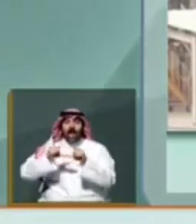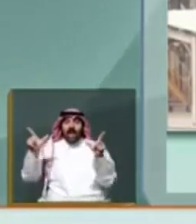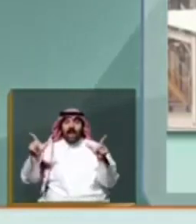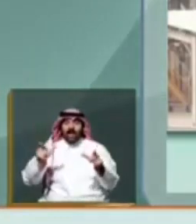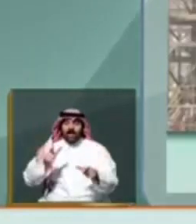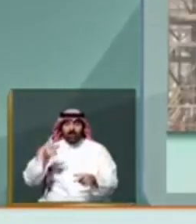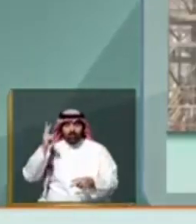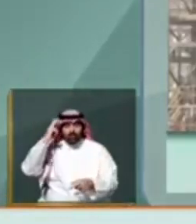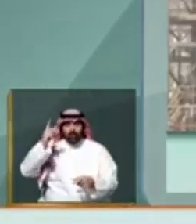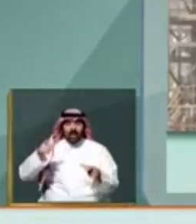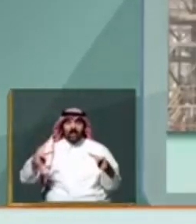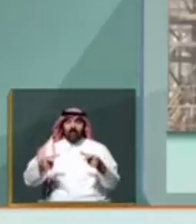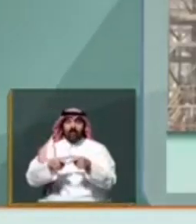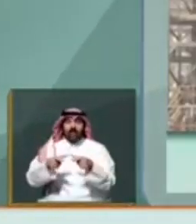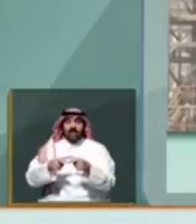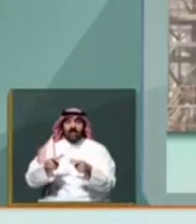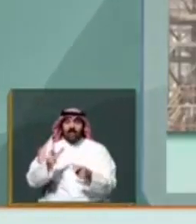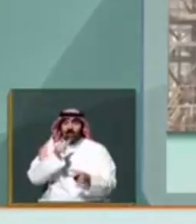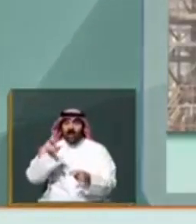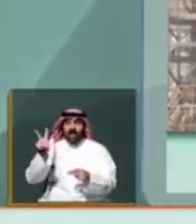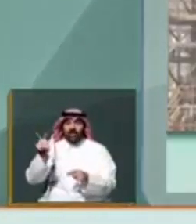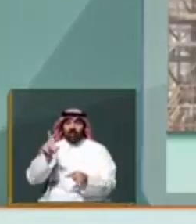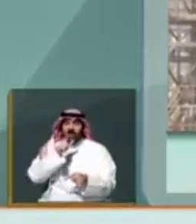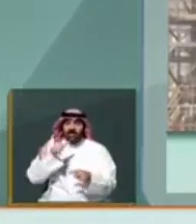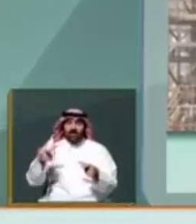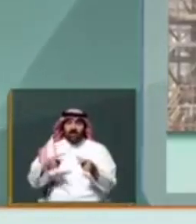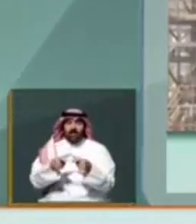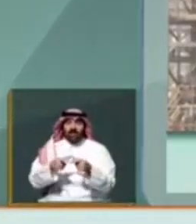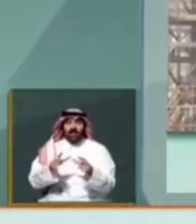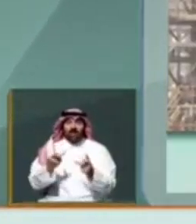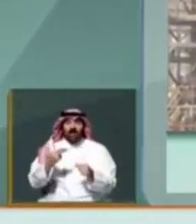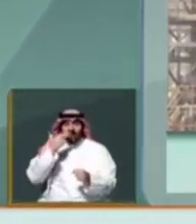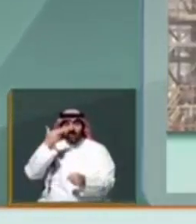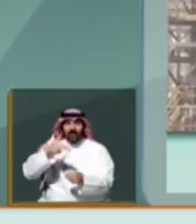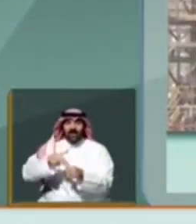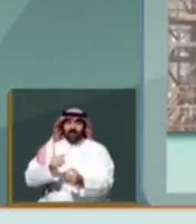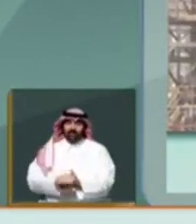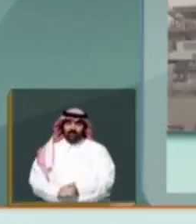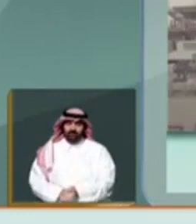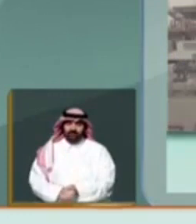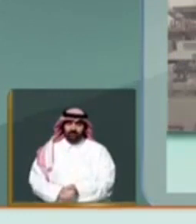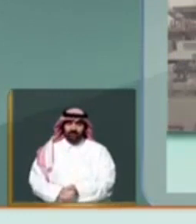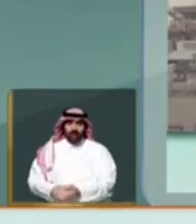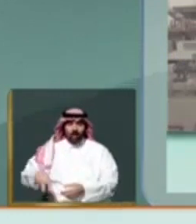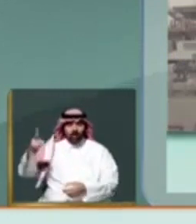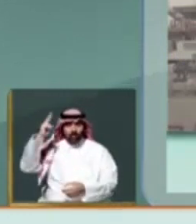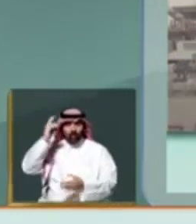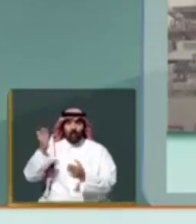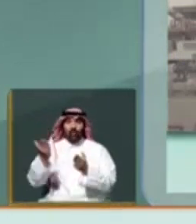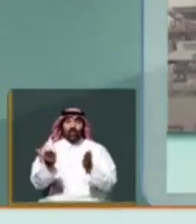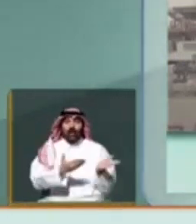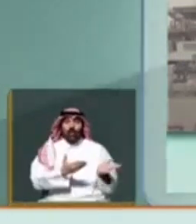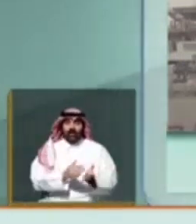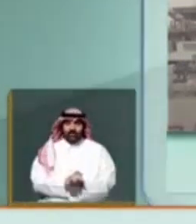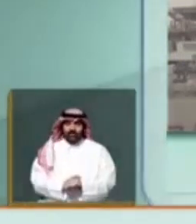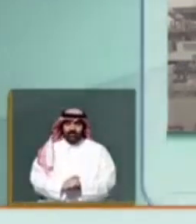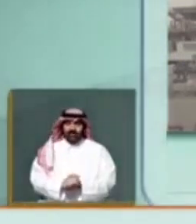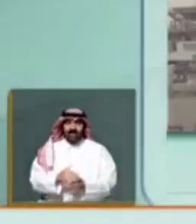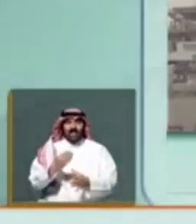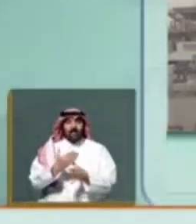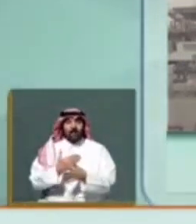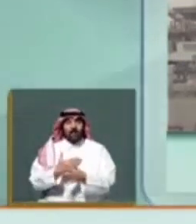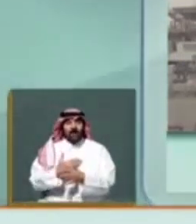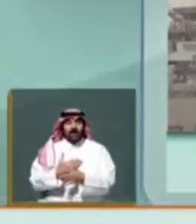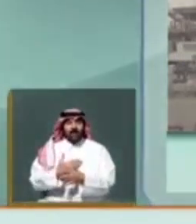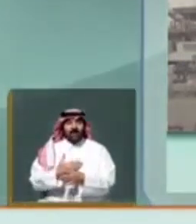أن قررت المملكة الدعوة لعقد هذا الاجتماع. المملكة تدعو لهذا